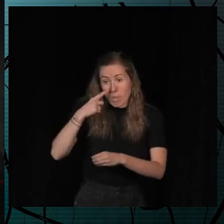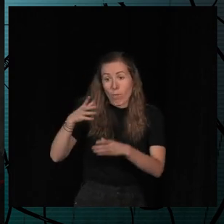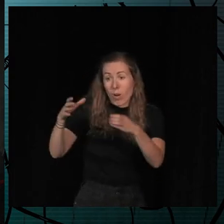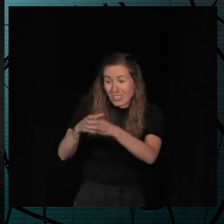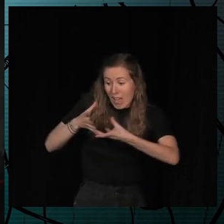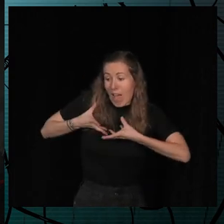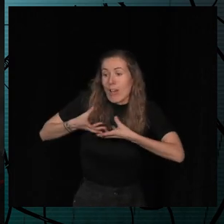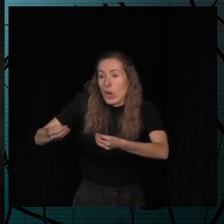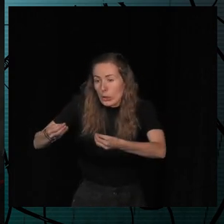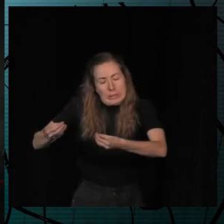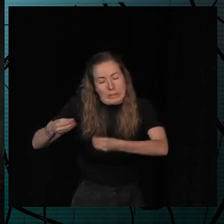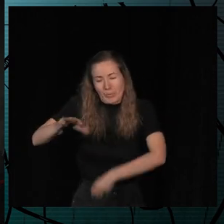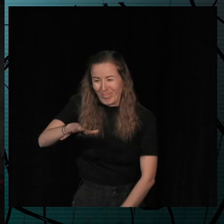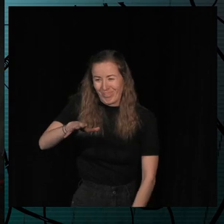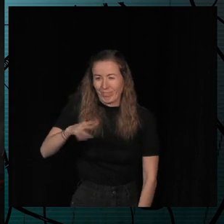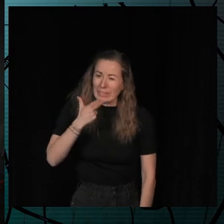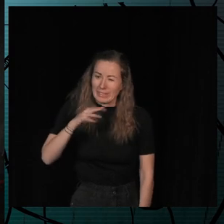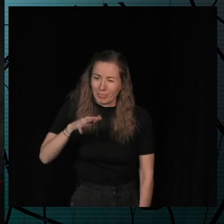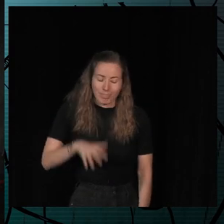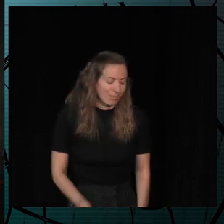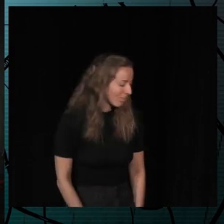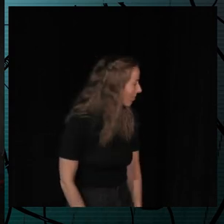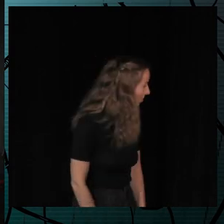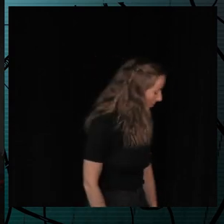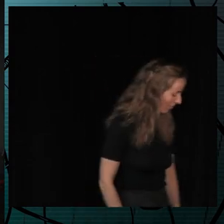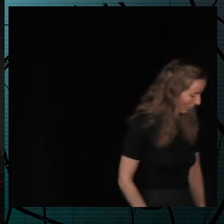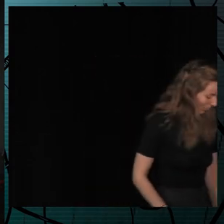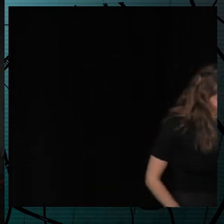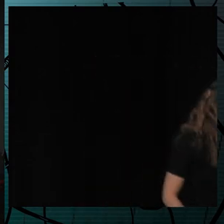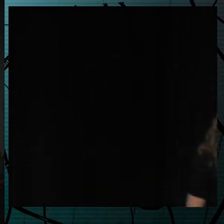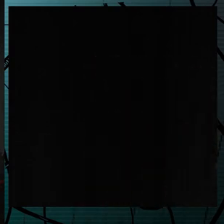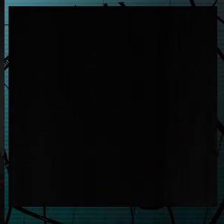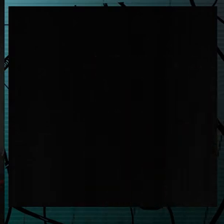accueillant voilà h tout à